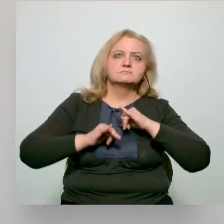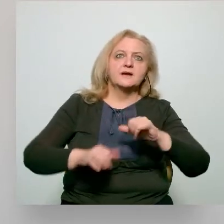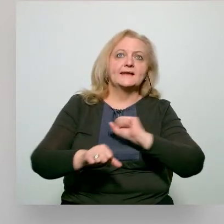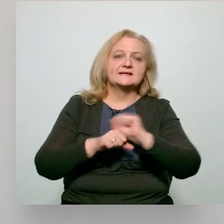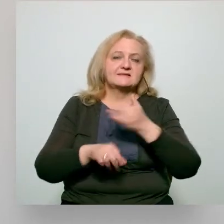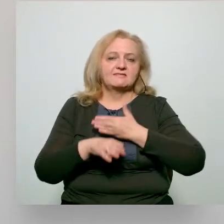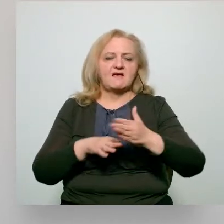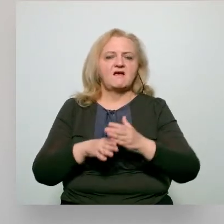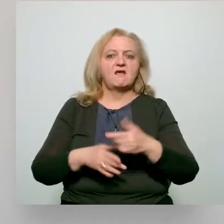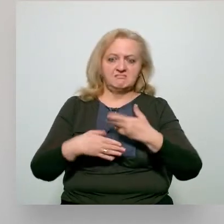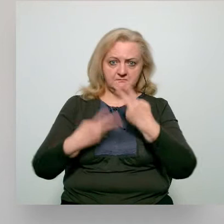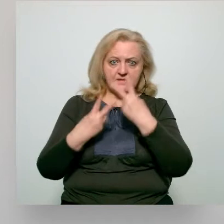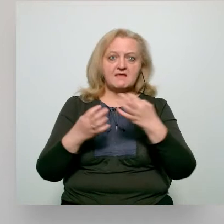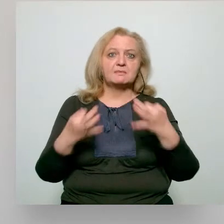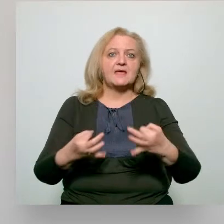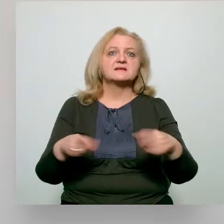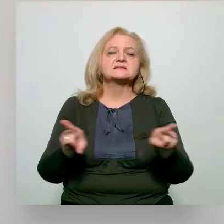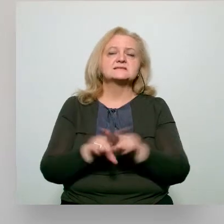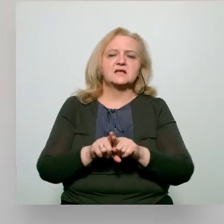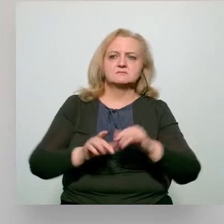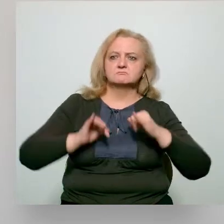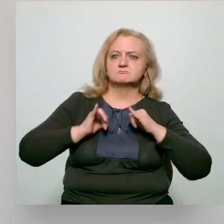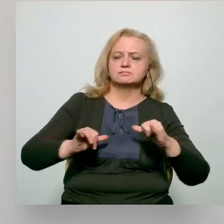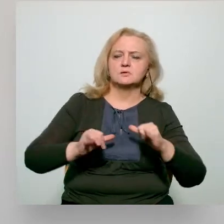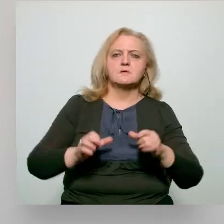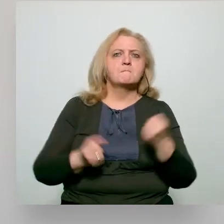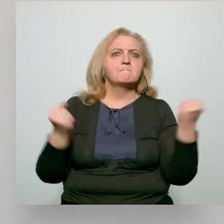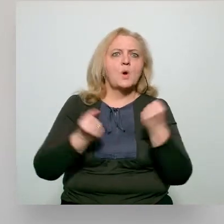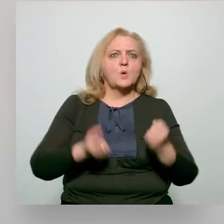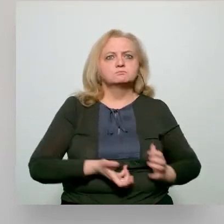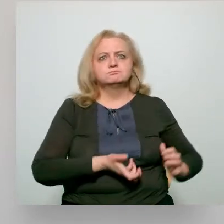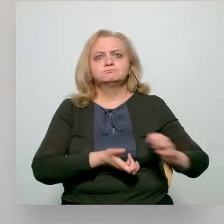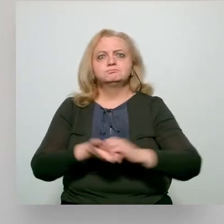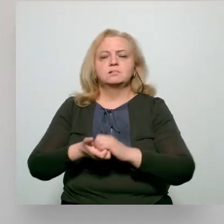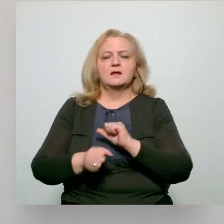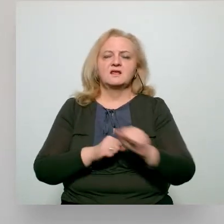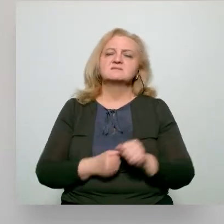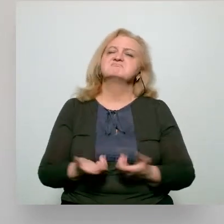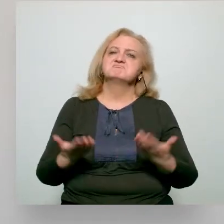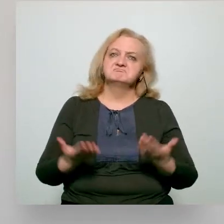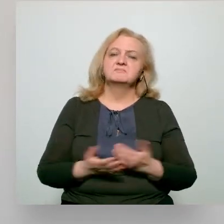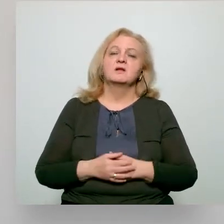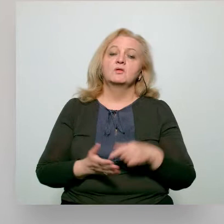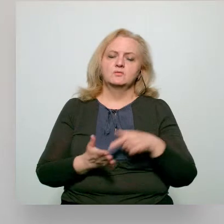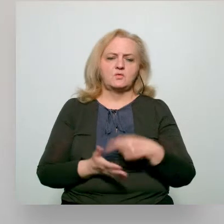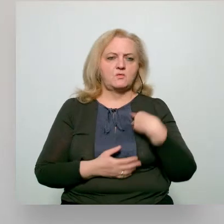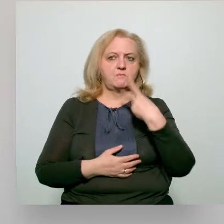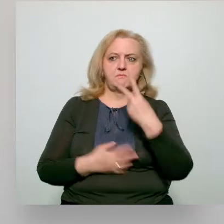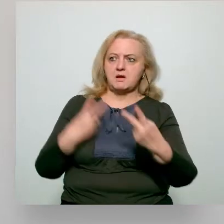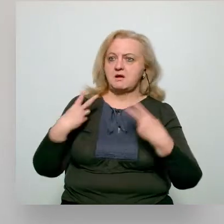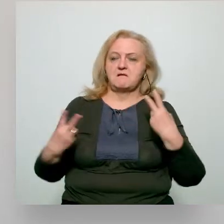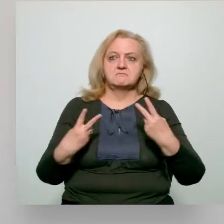stoi, wytrwała i przeciwnie, nawet jeszcze bardziej się skonsolidowała. Z jednej strony to jest, to wywołuje zdziwienie u